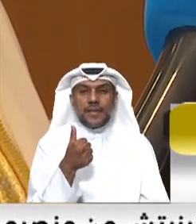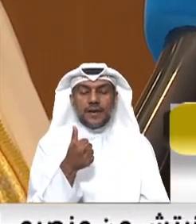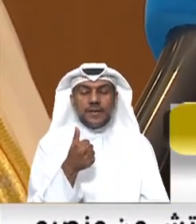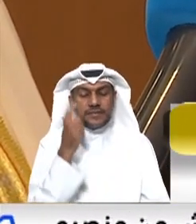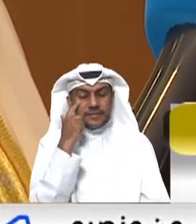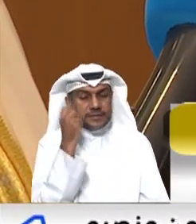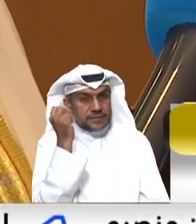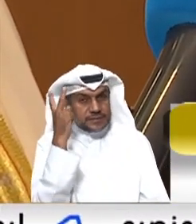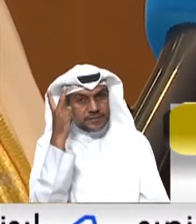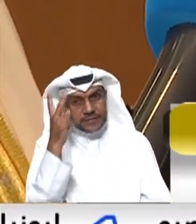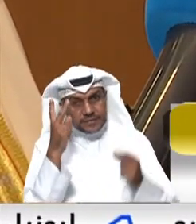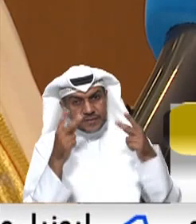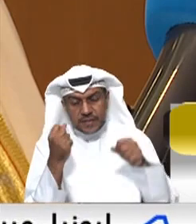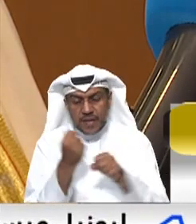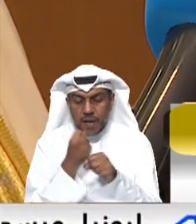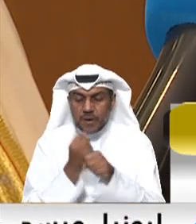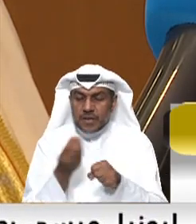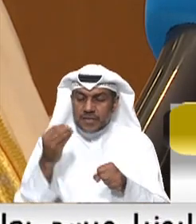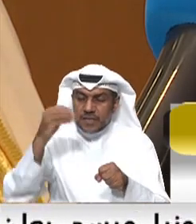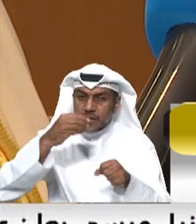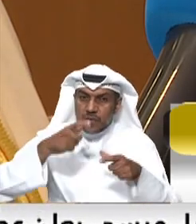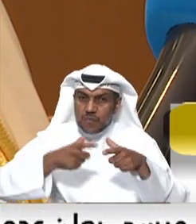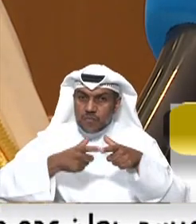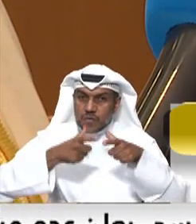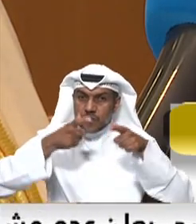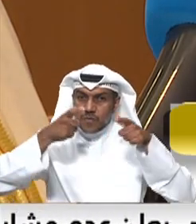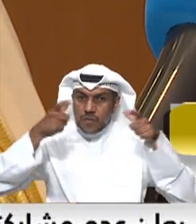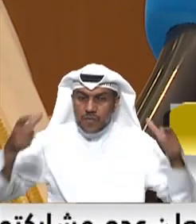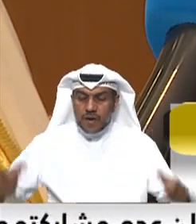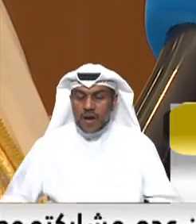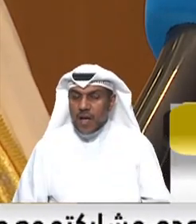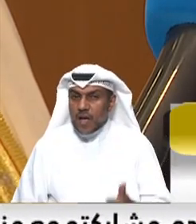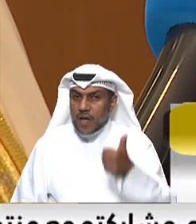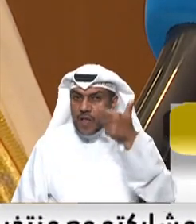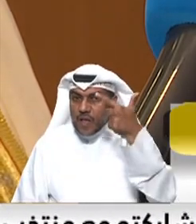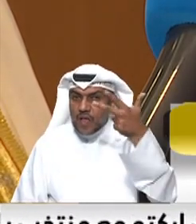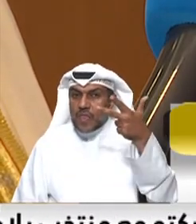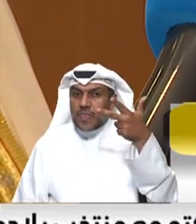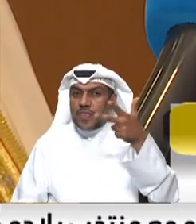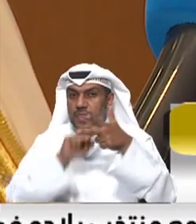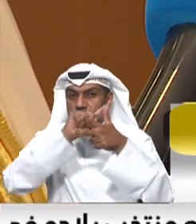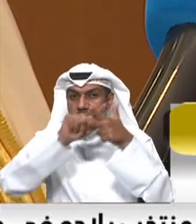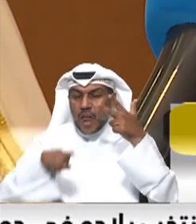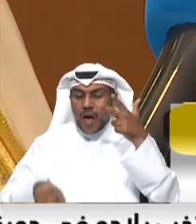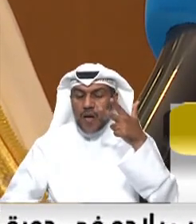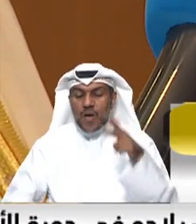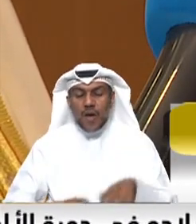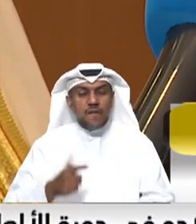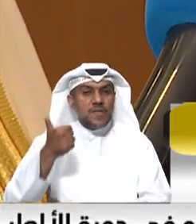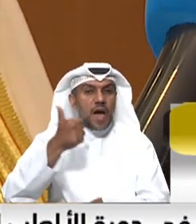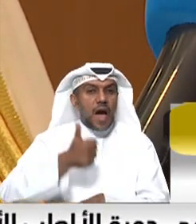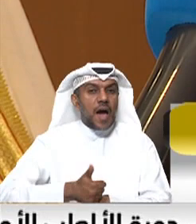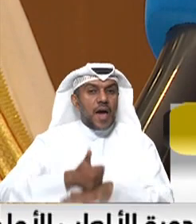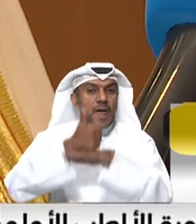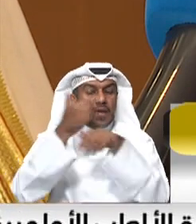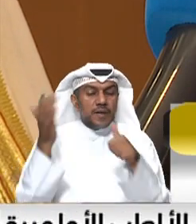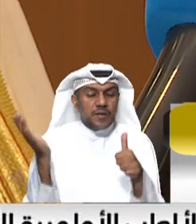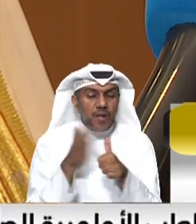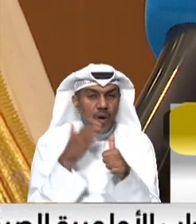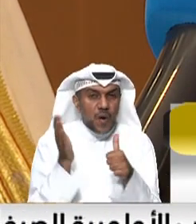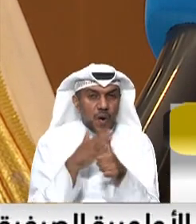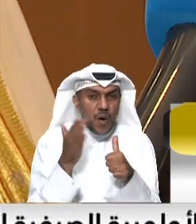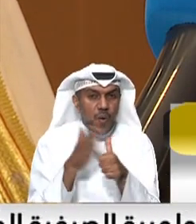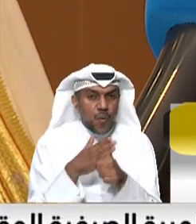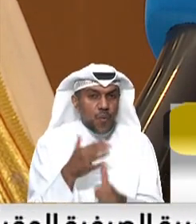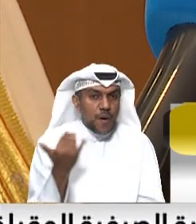لمشاريع التوسعة، والحمد لله أسفرت عن ثلاث مشاريع رئيسية يتم تنفيذها الآن. المشروع الأول اللي بدأنا